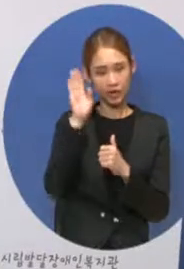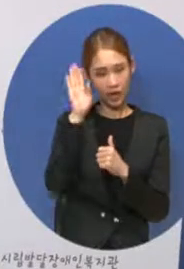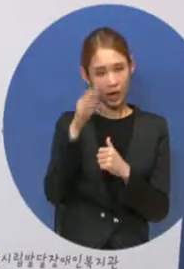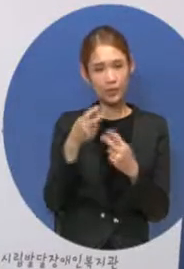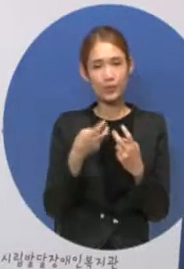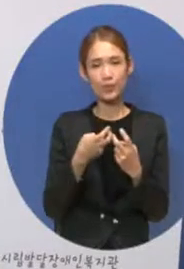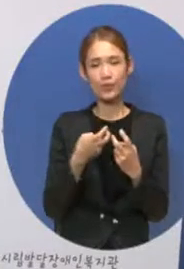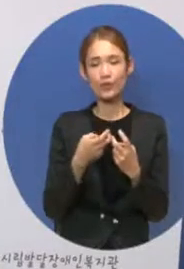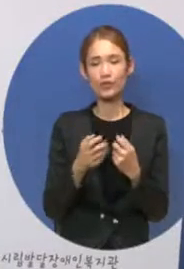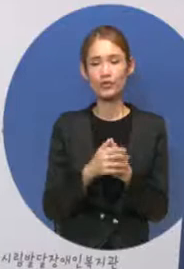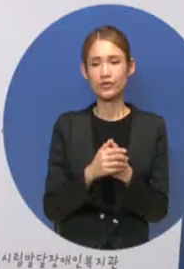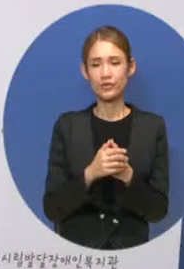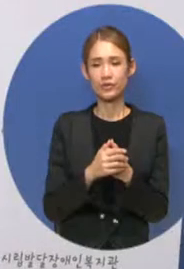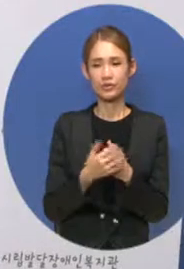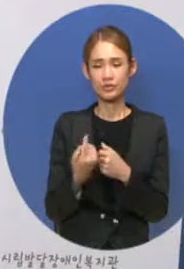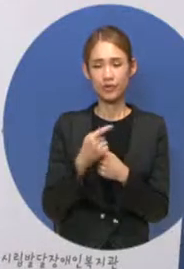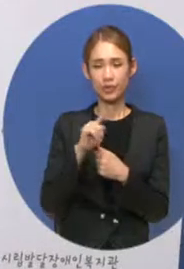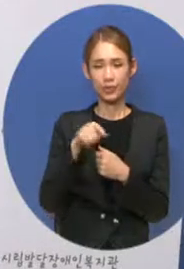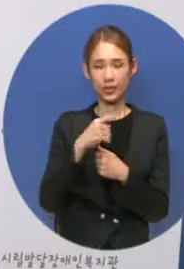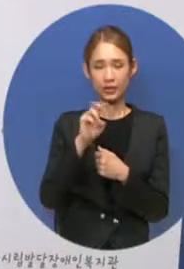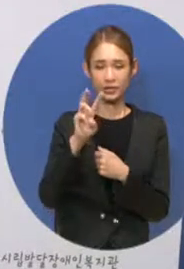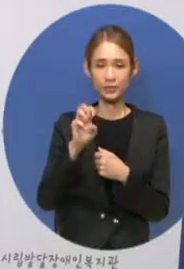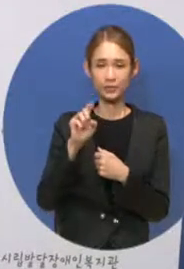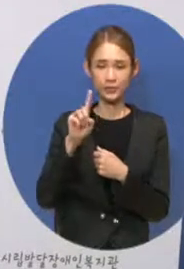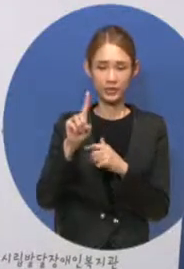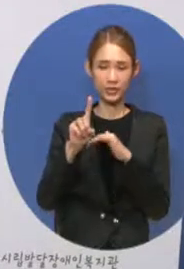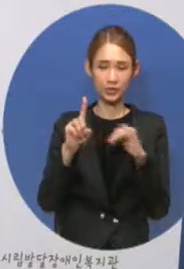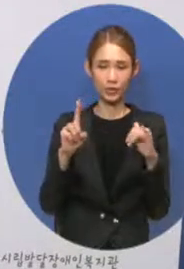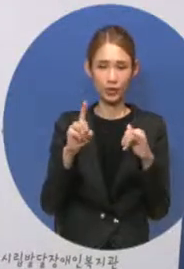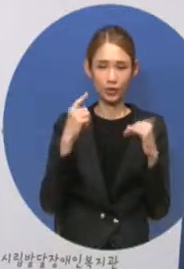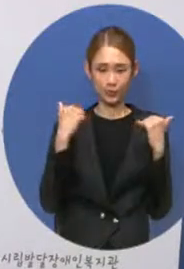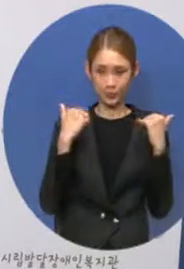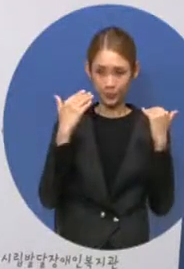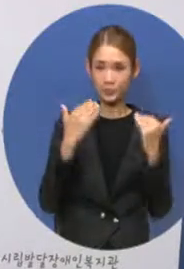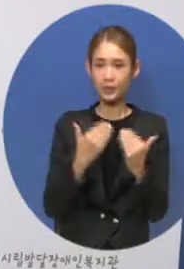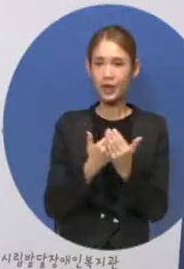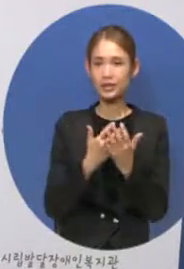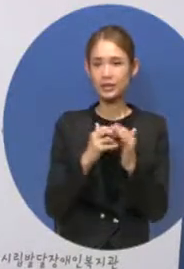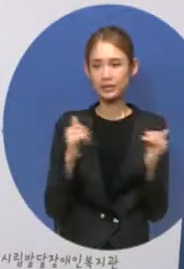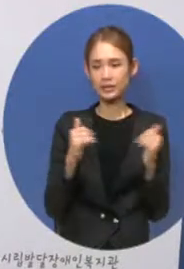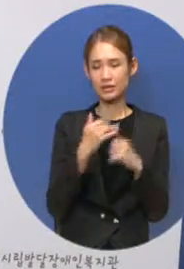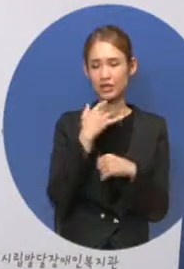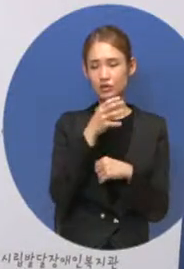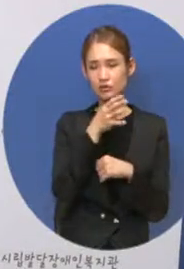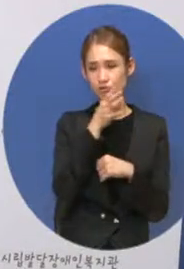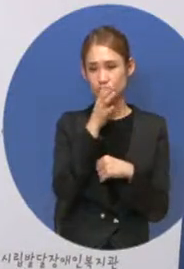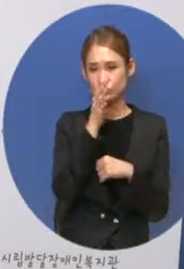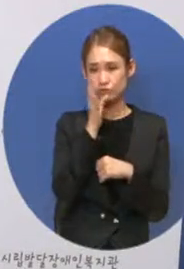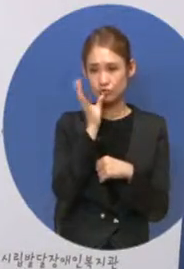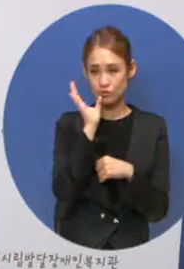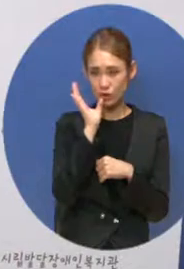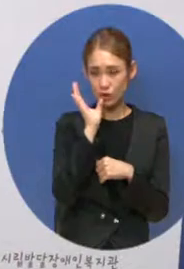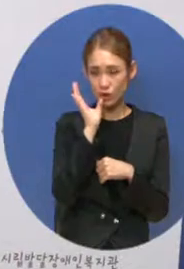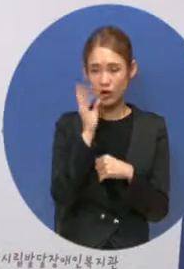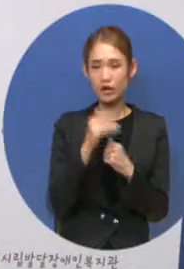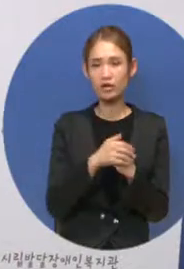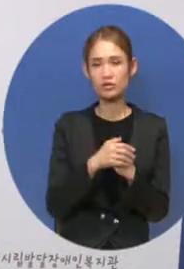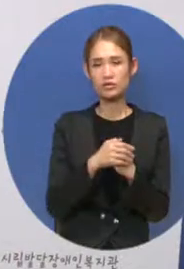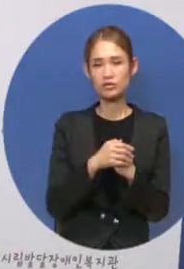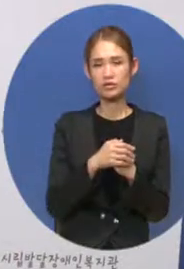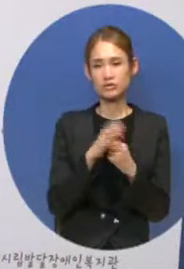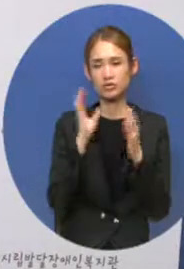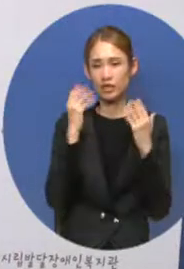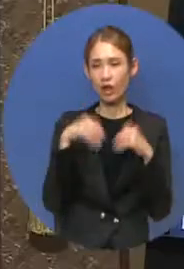그이 1,131명이 나이가 들어간다 하더라도 그가 태어난